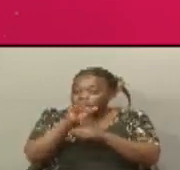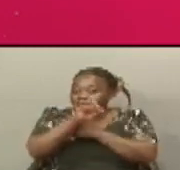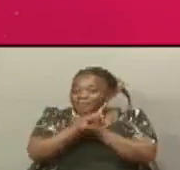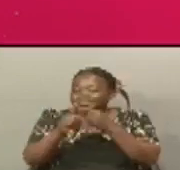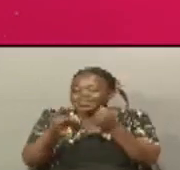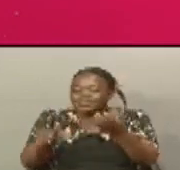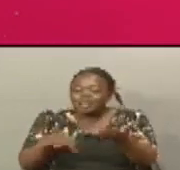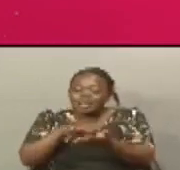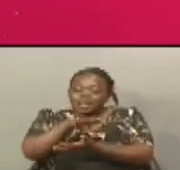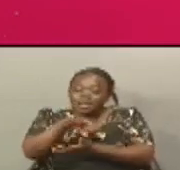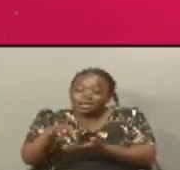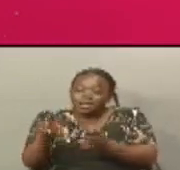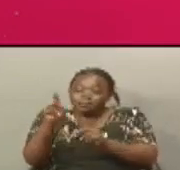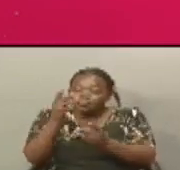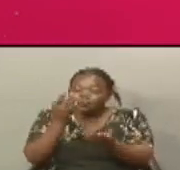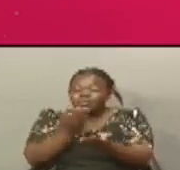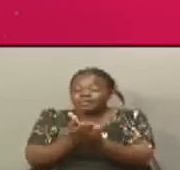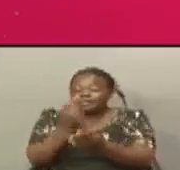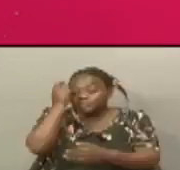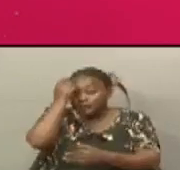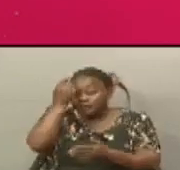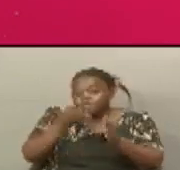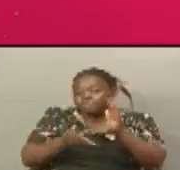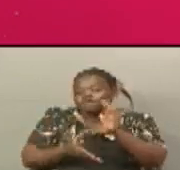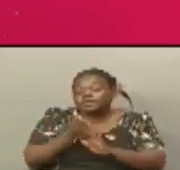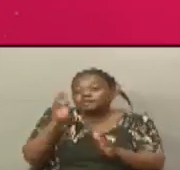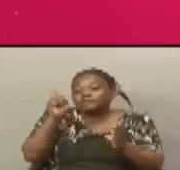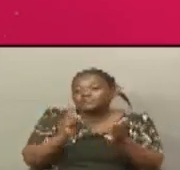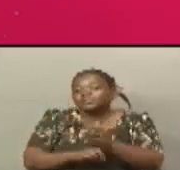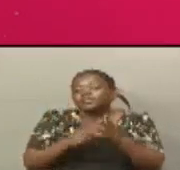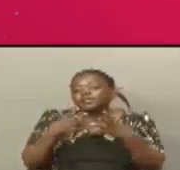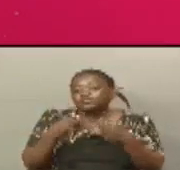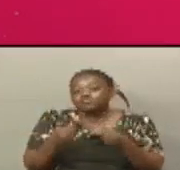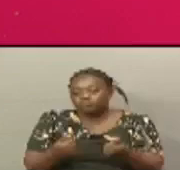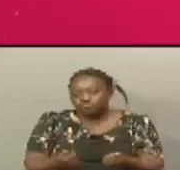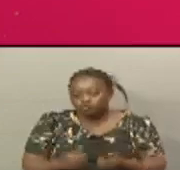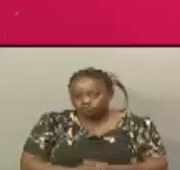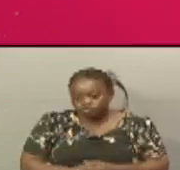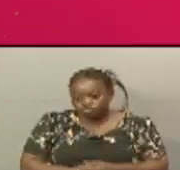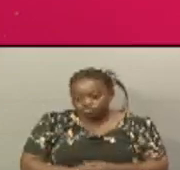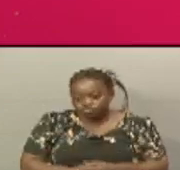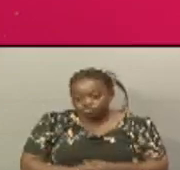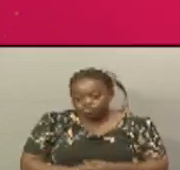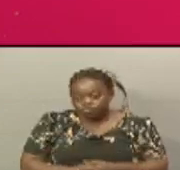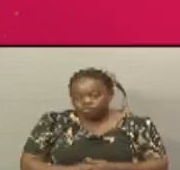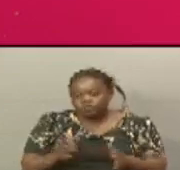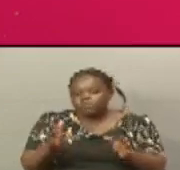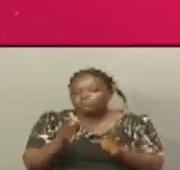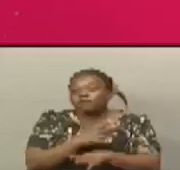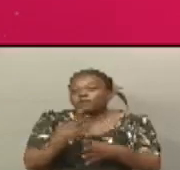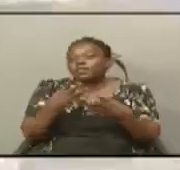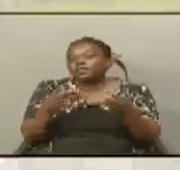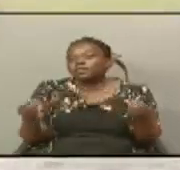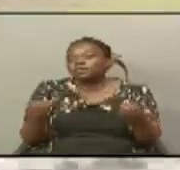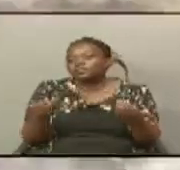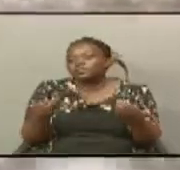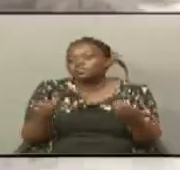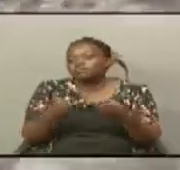batabuddwa. Abatuuze basabye gavumenti okwanguwa okunogera ekizibu kino eddagala nga tebannafeerizibwa nnyo.